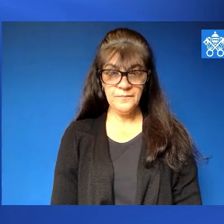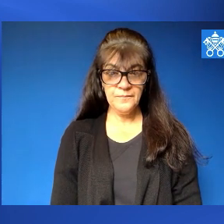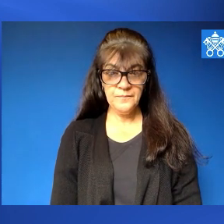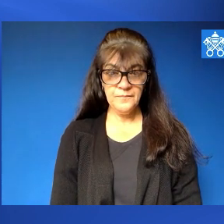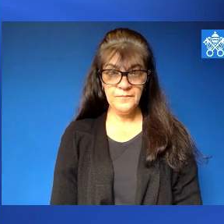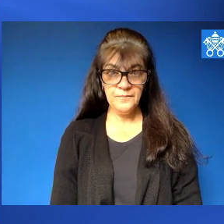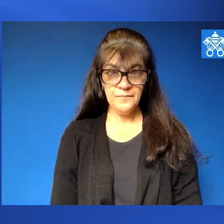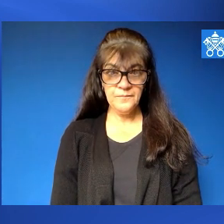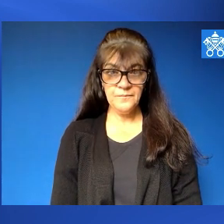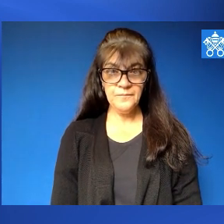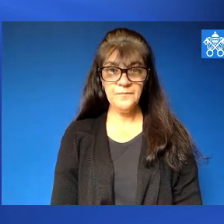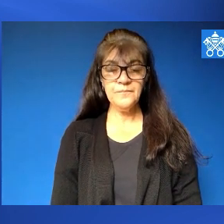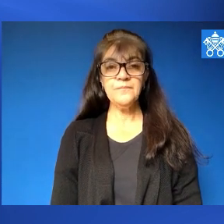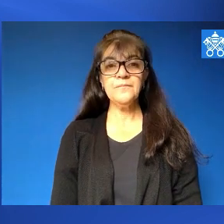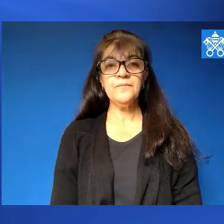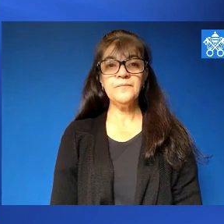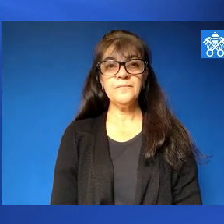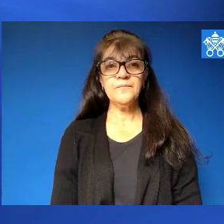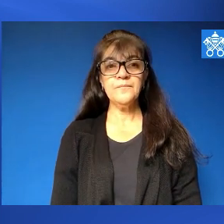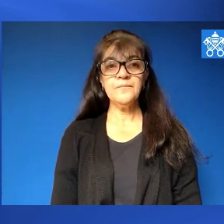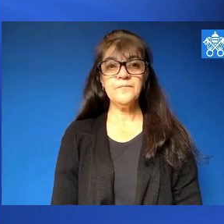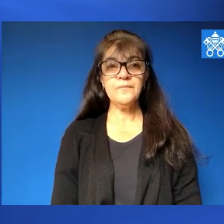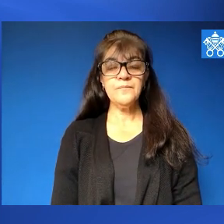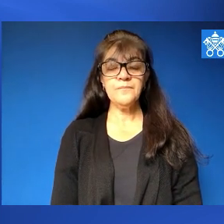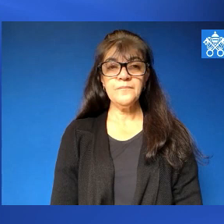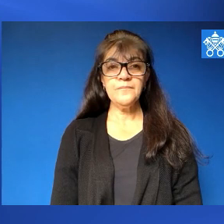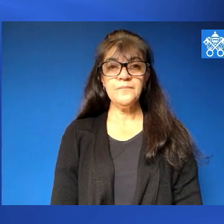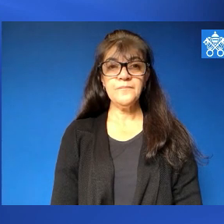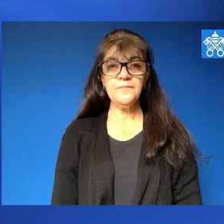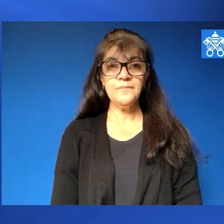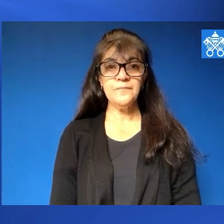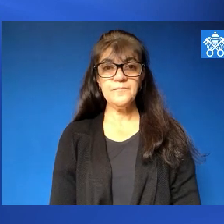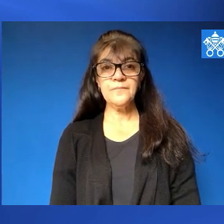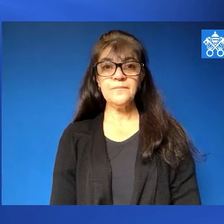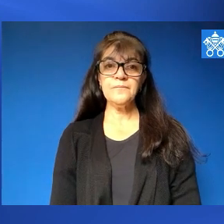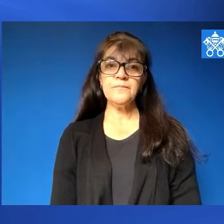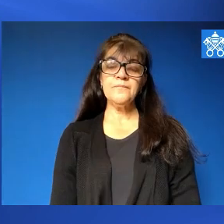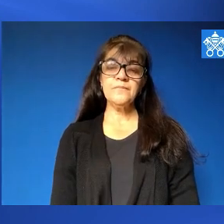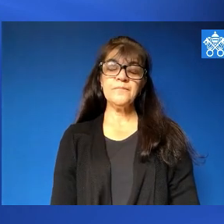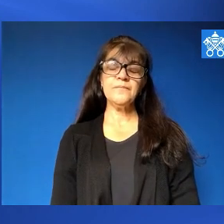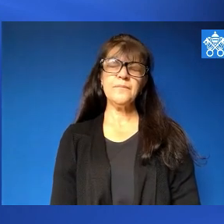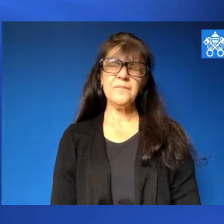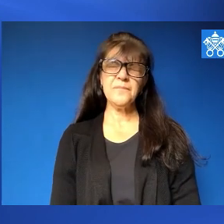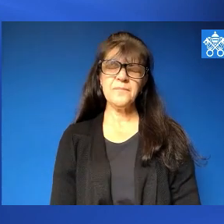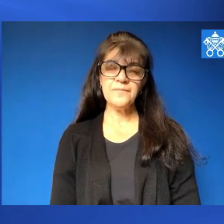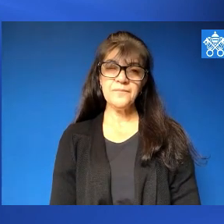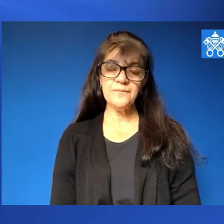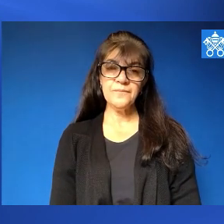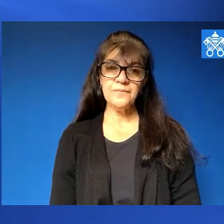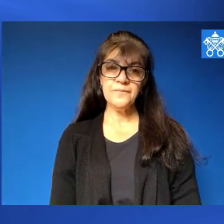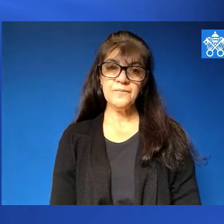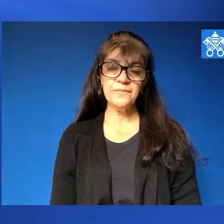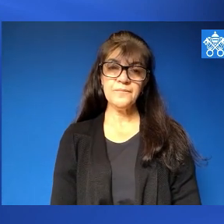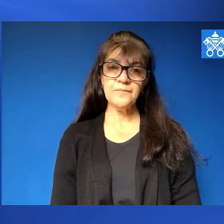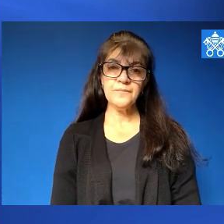شكوكنا ومخاوفنا وتجعلنا قادرين على أن نميز بطريقة فعالة.